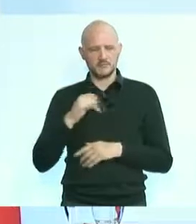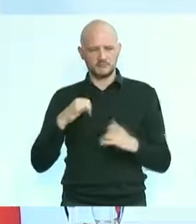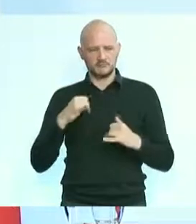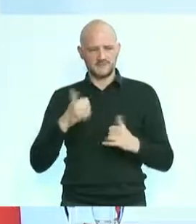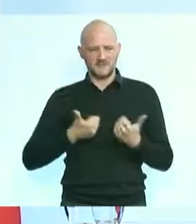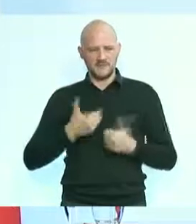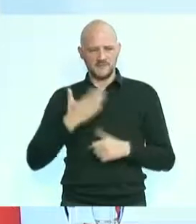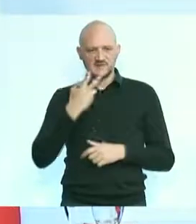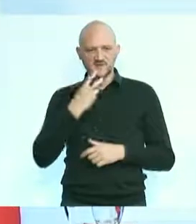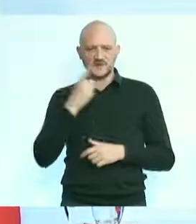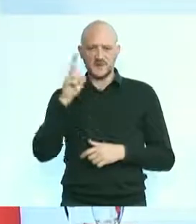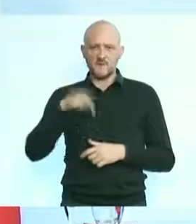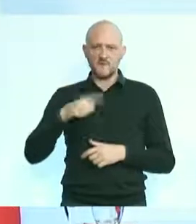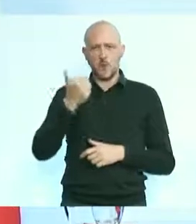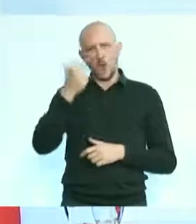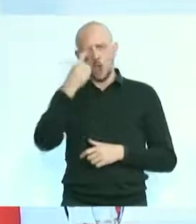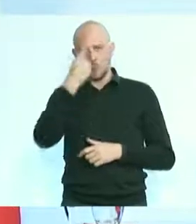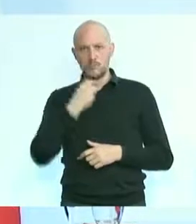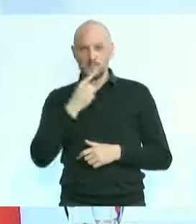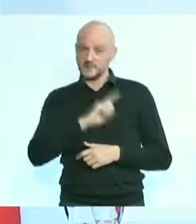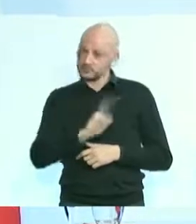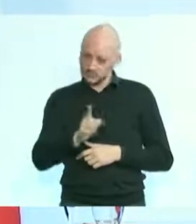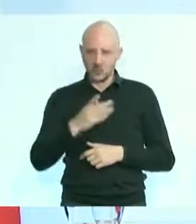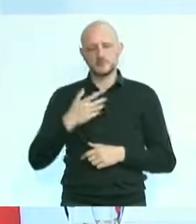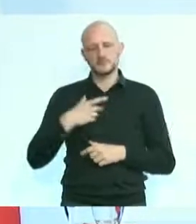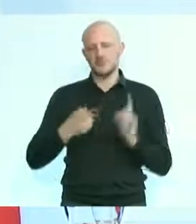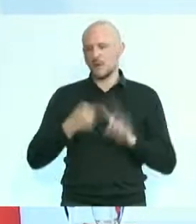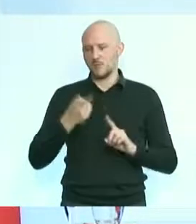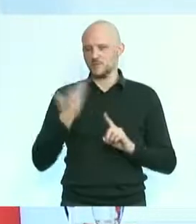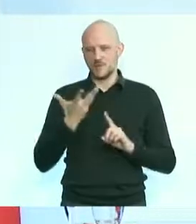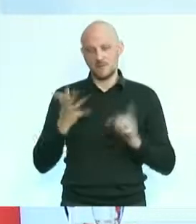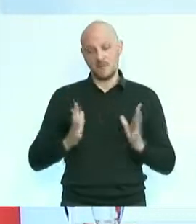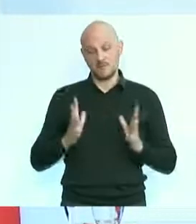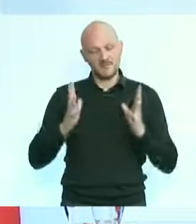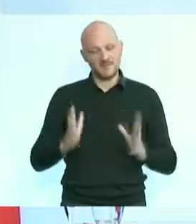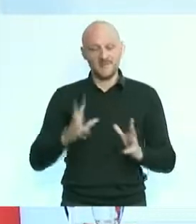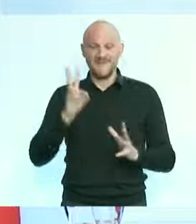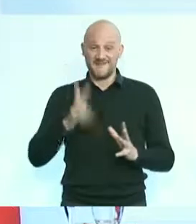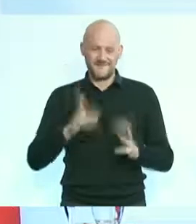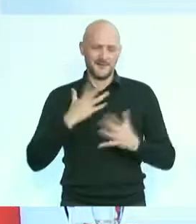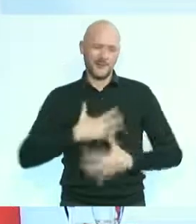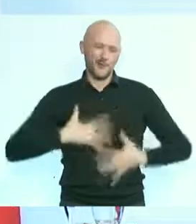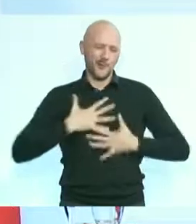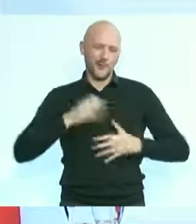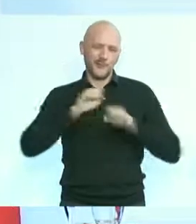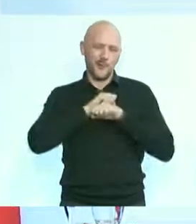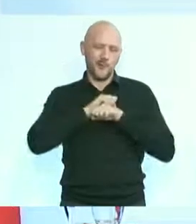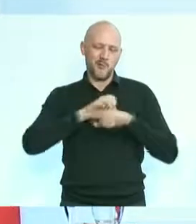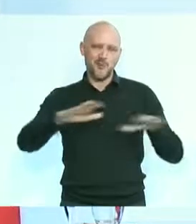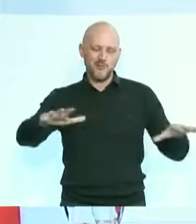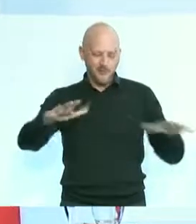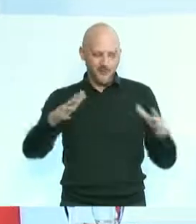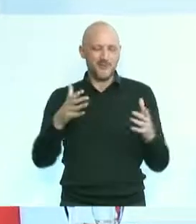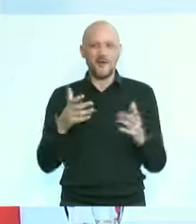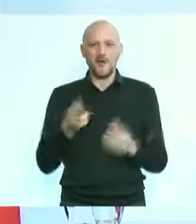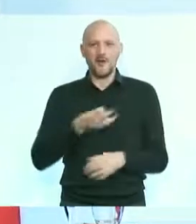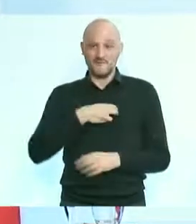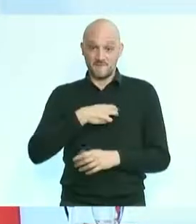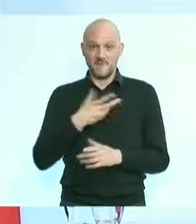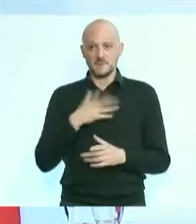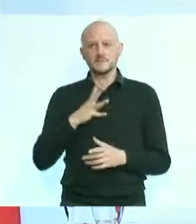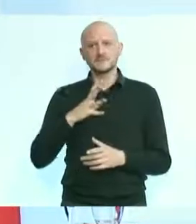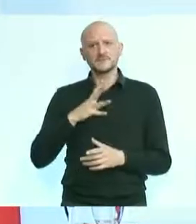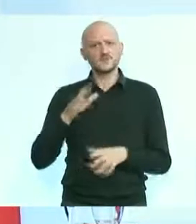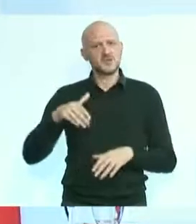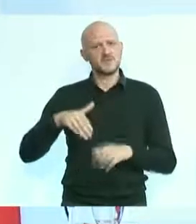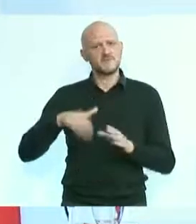motivation. Ça a été rappelé plusieurs fois. Et donc, on est ravis de voir cette mission se lancer. On a beaucoup de volontaires, nous, qui